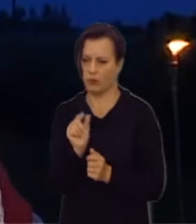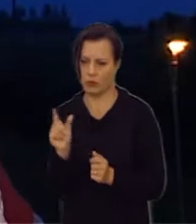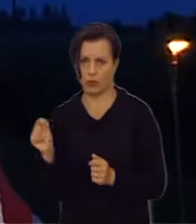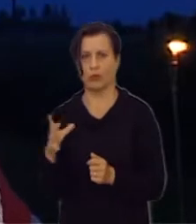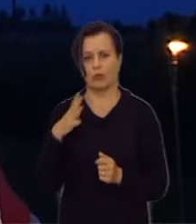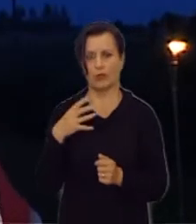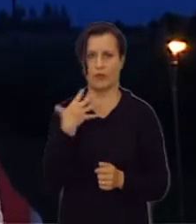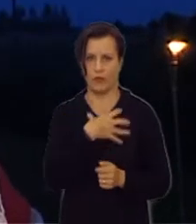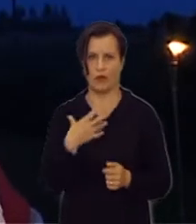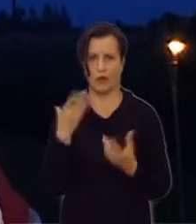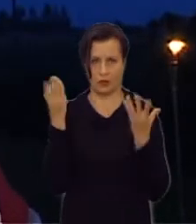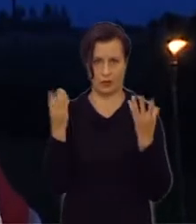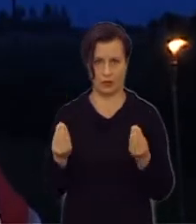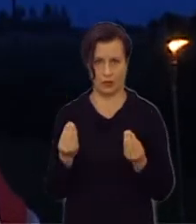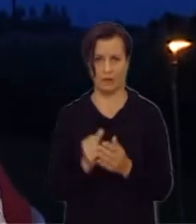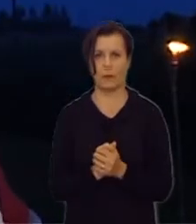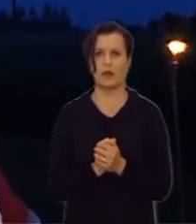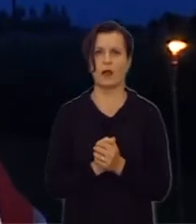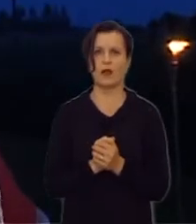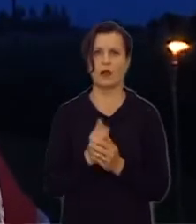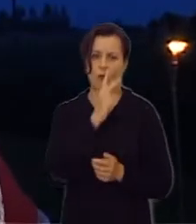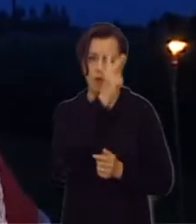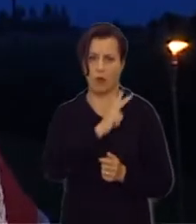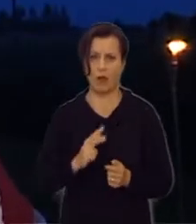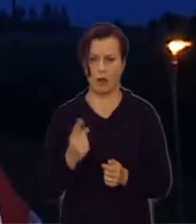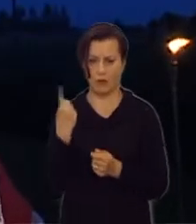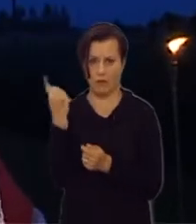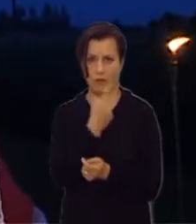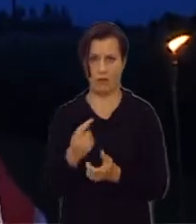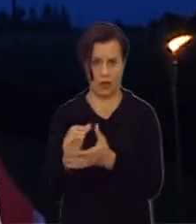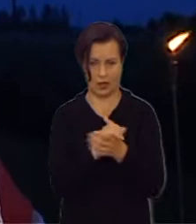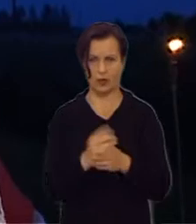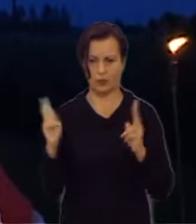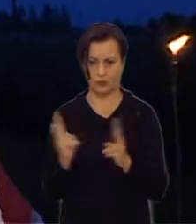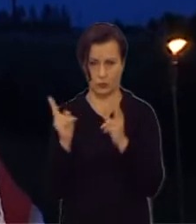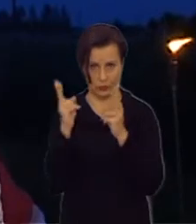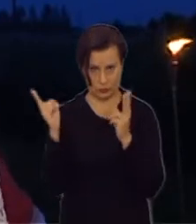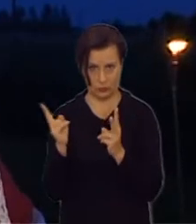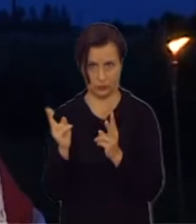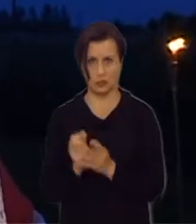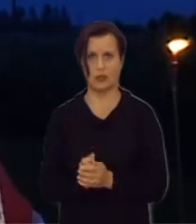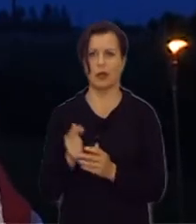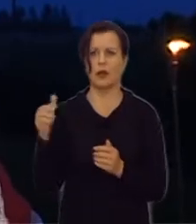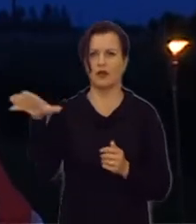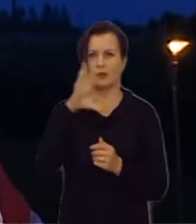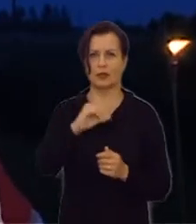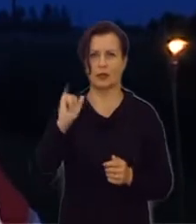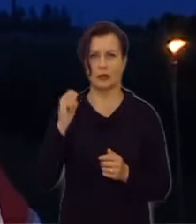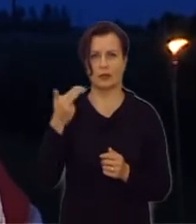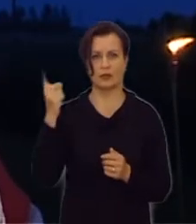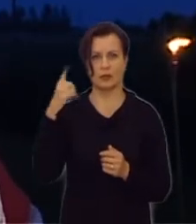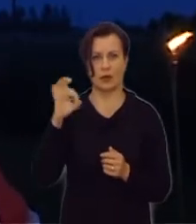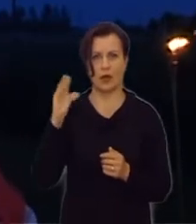labai svarbi diena. O baltų vienybės, kaip ugnies uždegimas, matot, visos indoeuropiečių